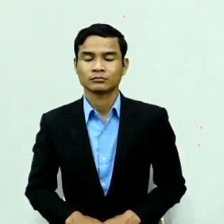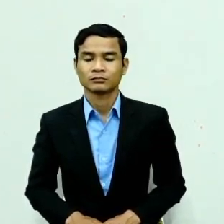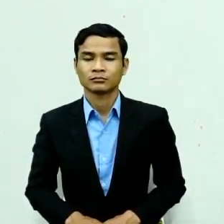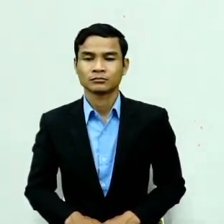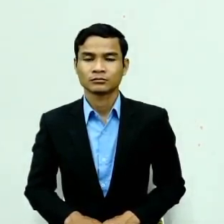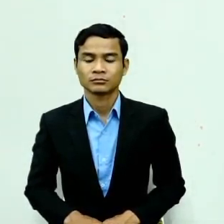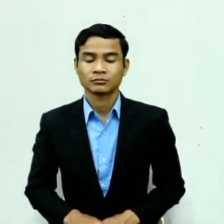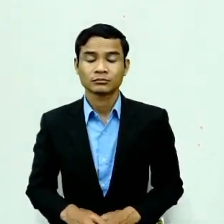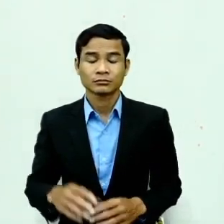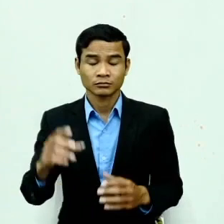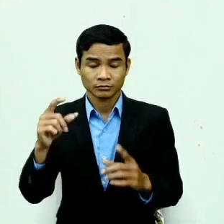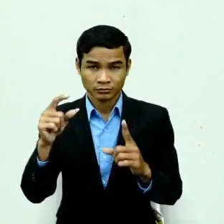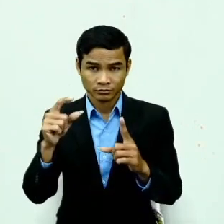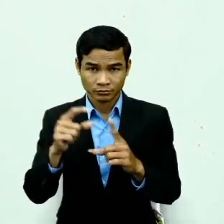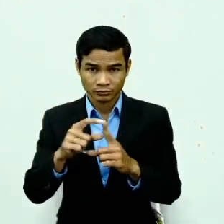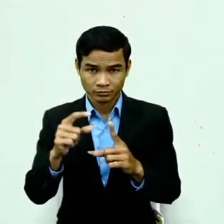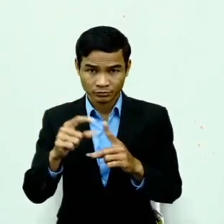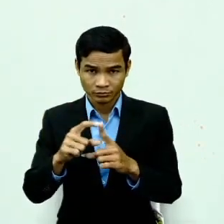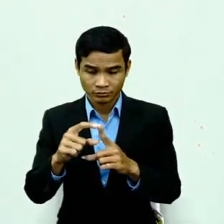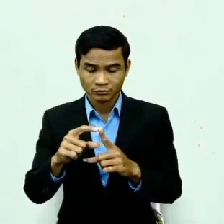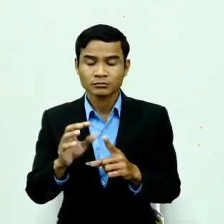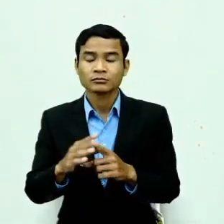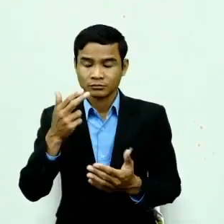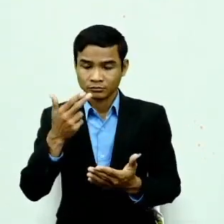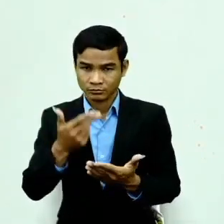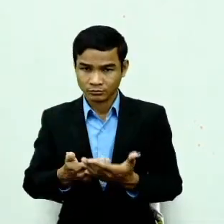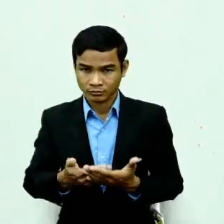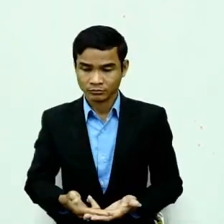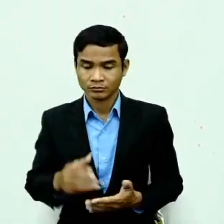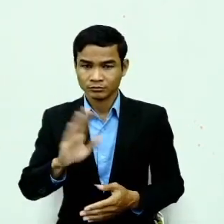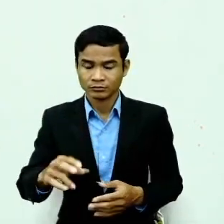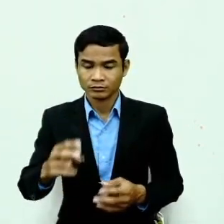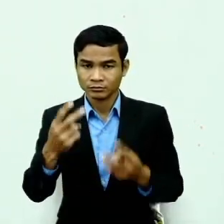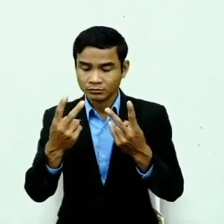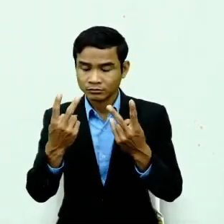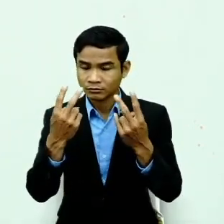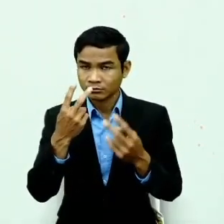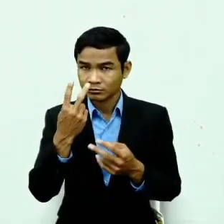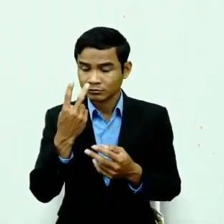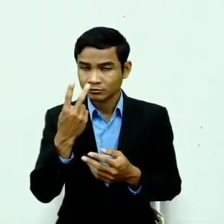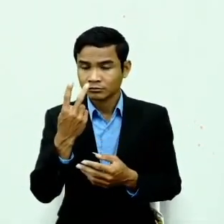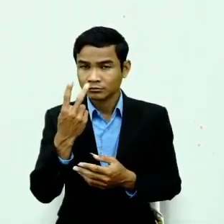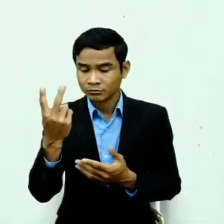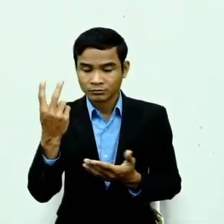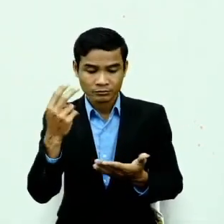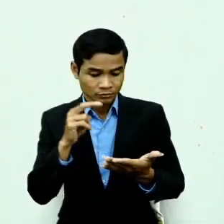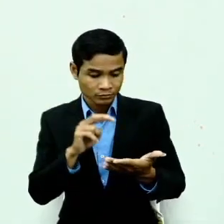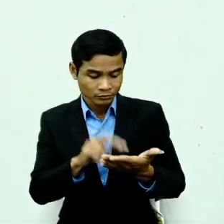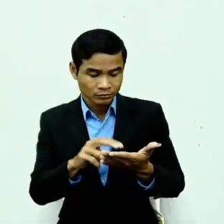chà nít cứ chụp pìa chà tung ngồn chà con tiền toàn mắt con ta biện